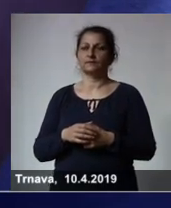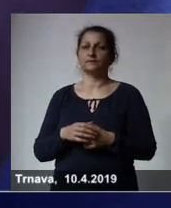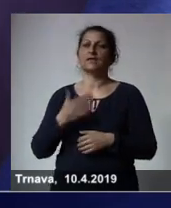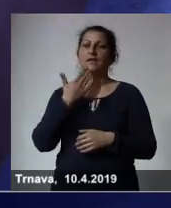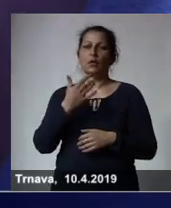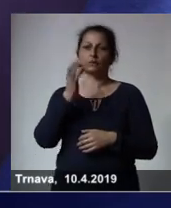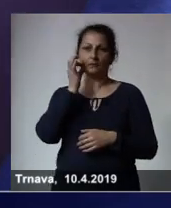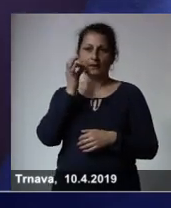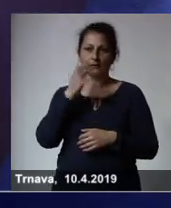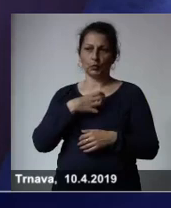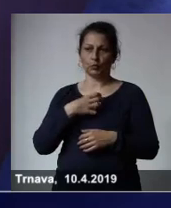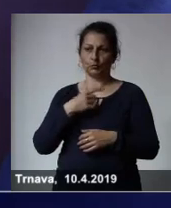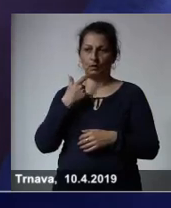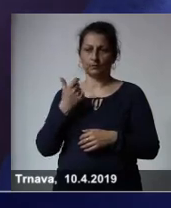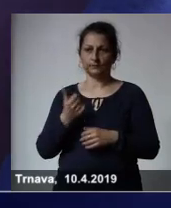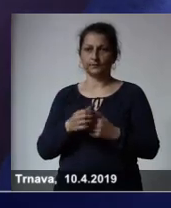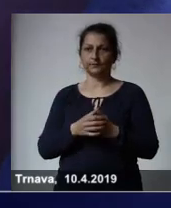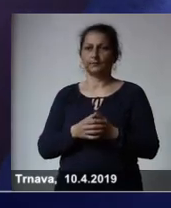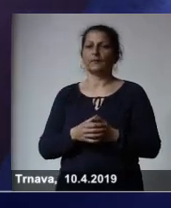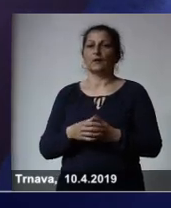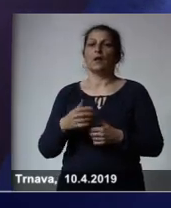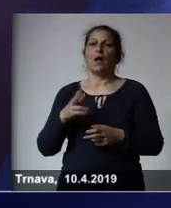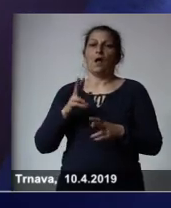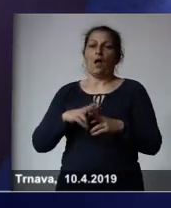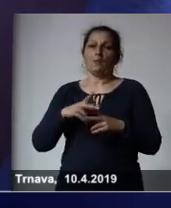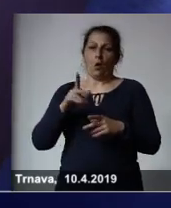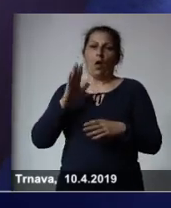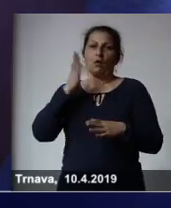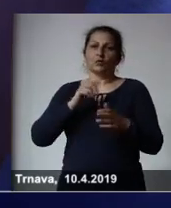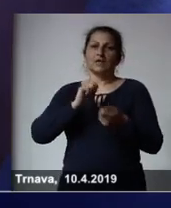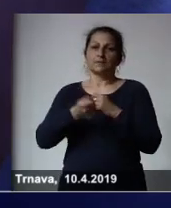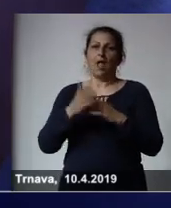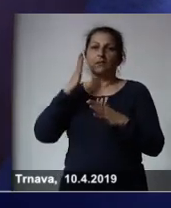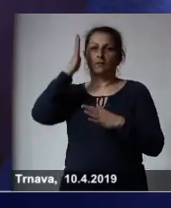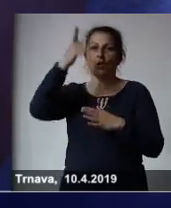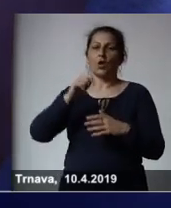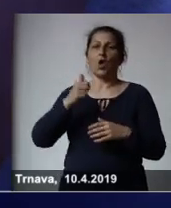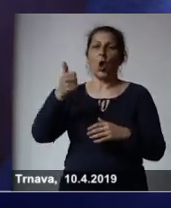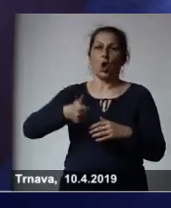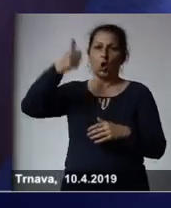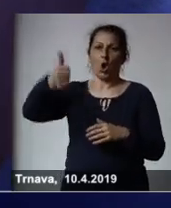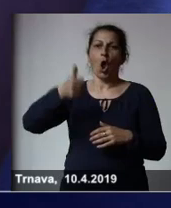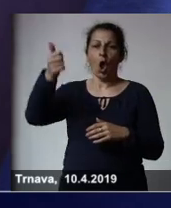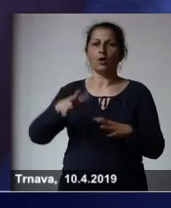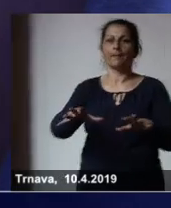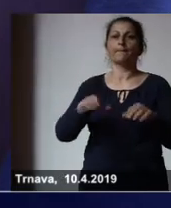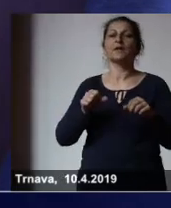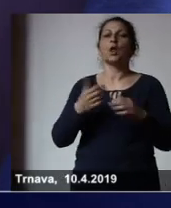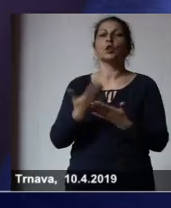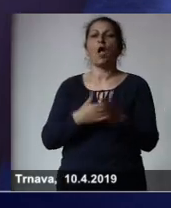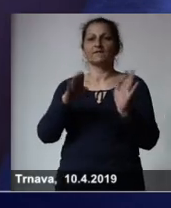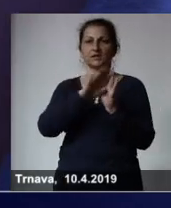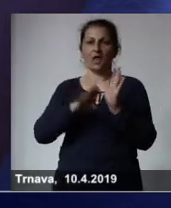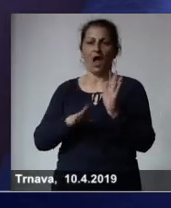Ďakujem pekne. V tejto oblasti nás budú čakať aj zmeny pre budúce roky, keďže bol prijatý nový zákon. Ja už budem